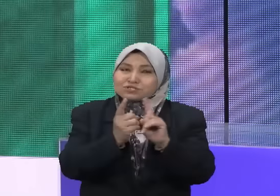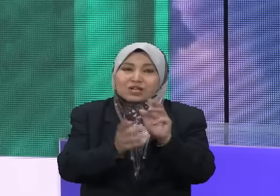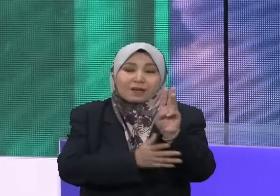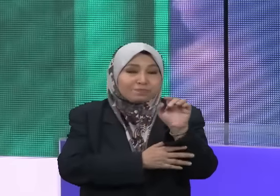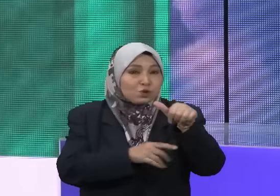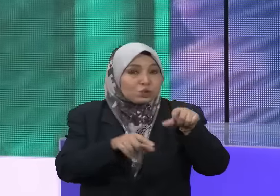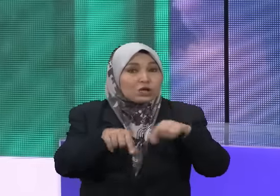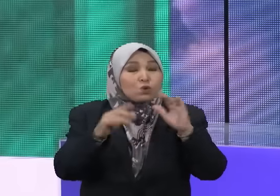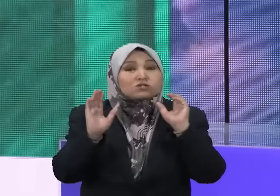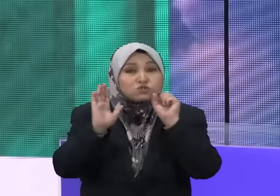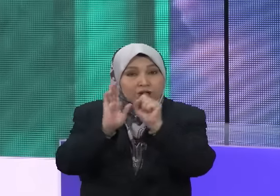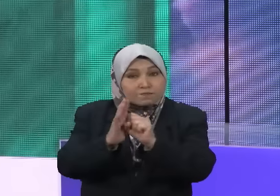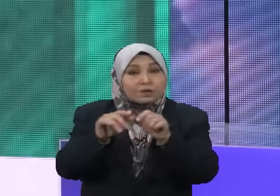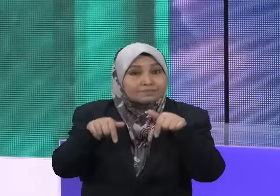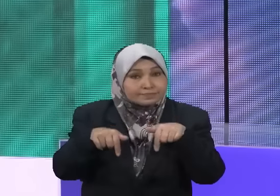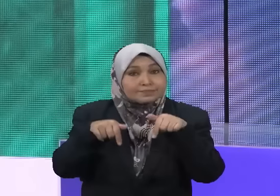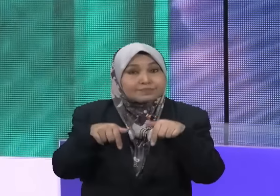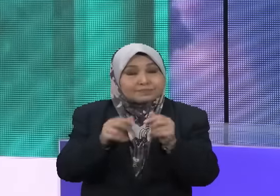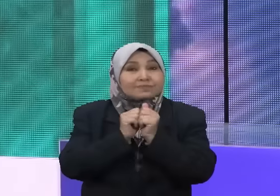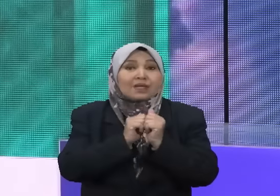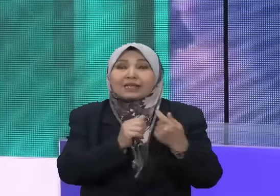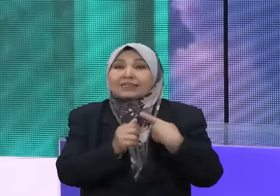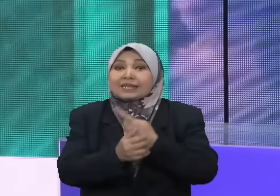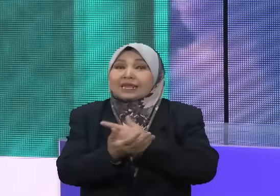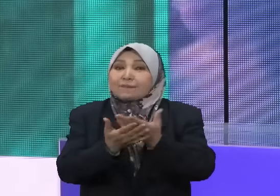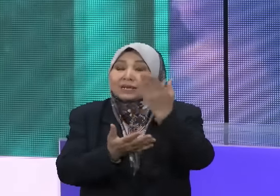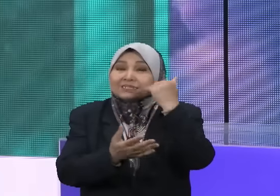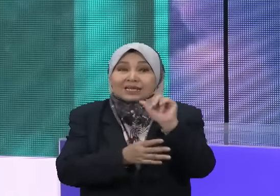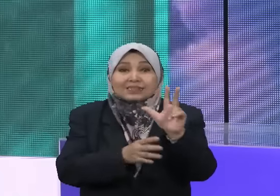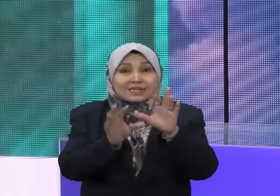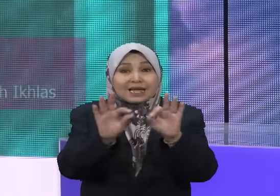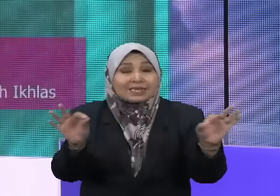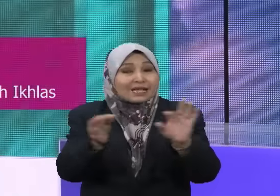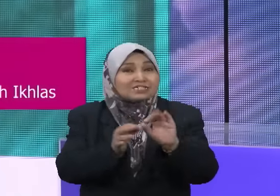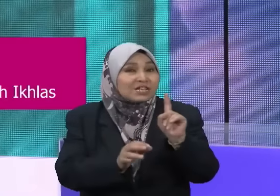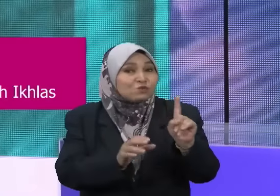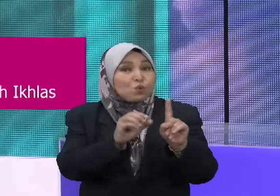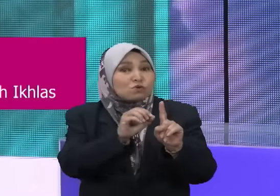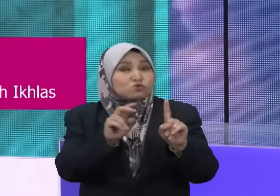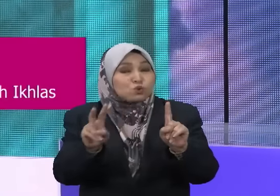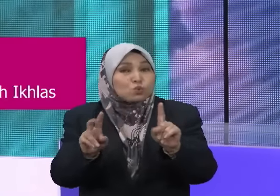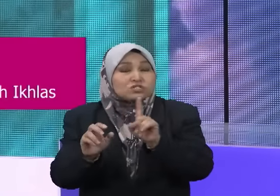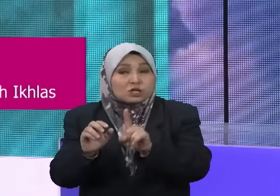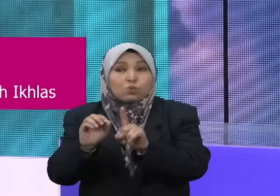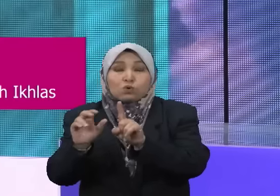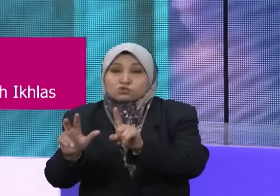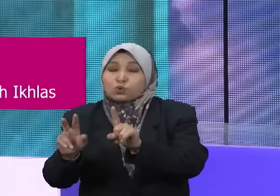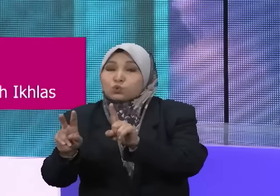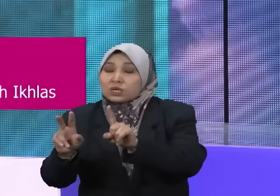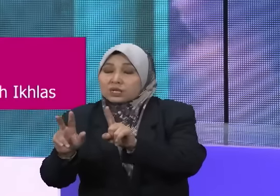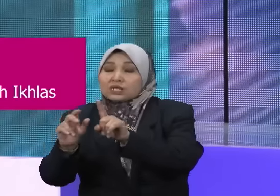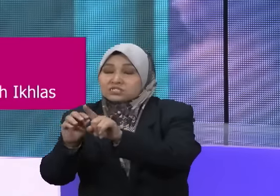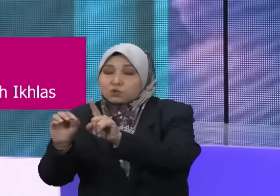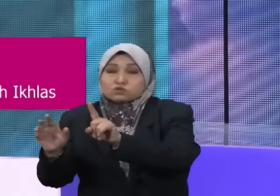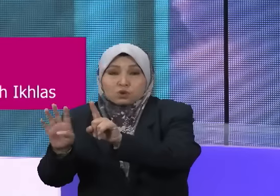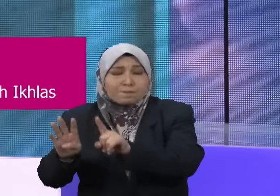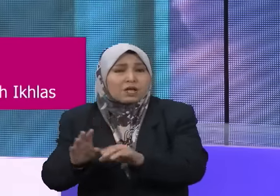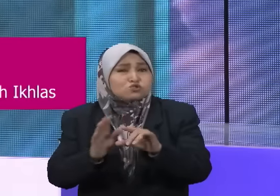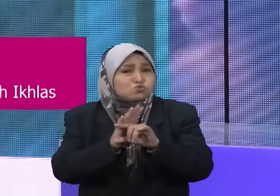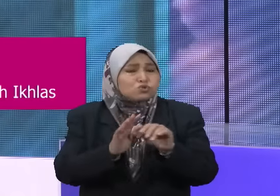Quran Salat Infaq pada hari ini. Sama-sama kita ingin mendalami tiga ayat, ayat 102, 103 dan 104 daripada surah yang ketujuh,